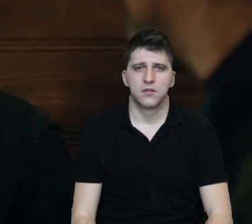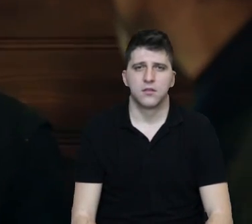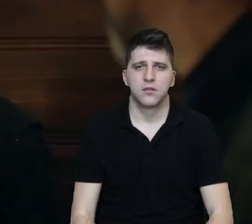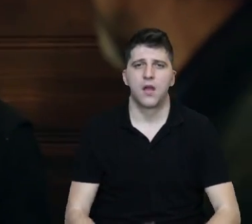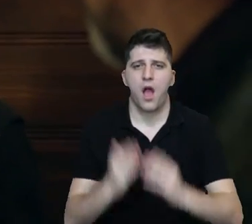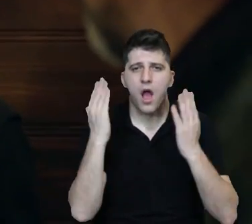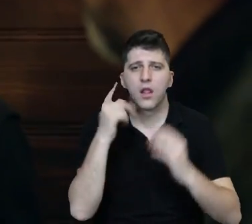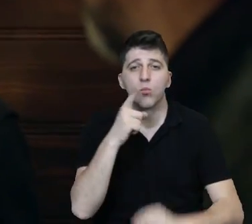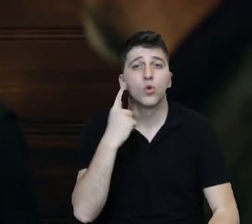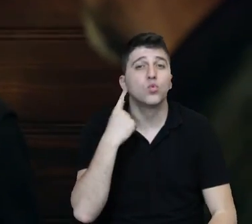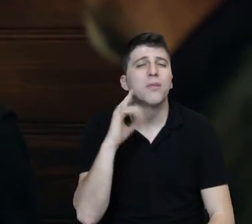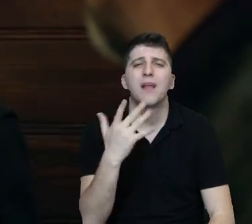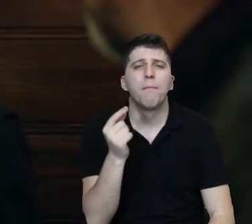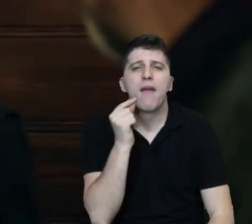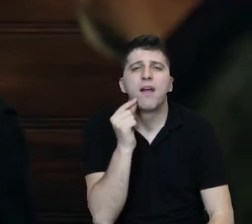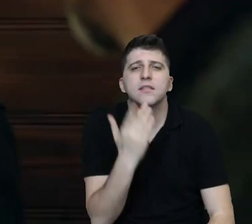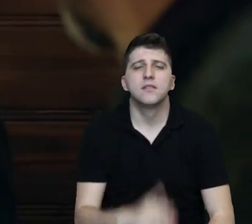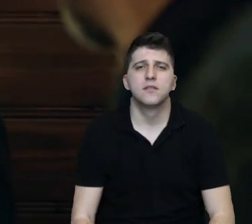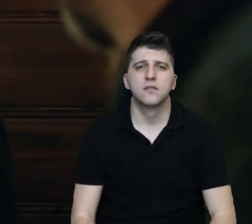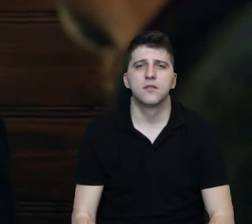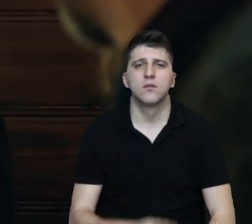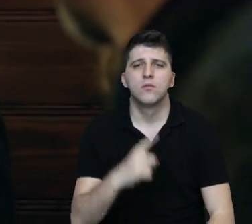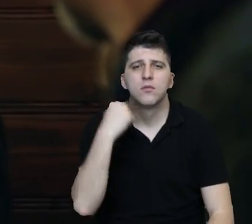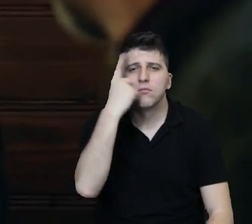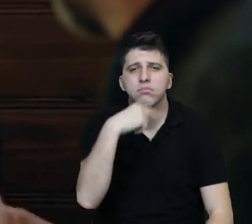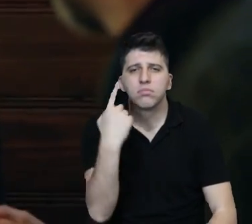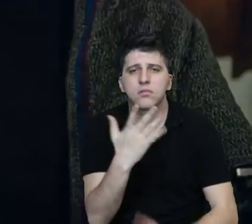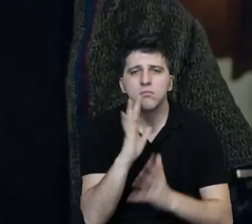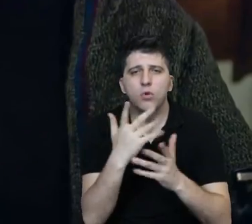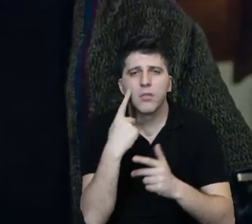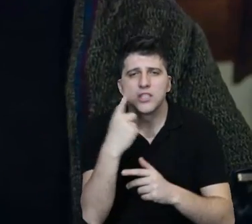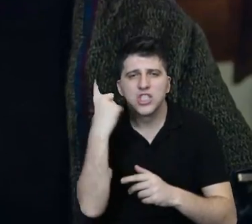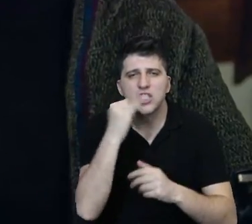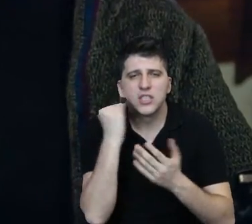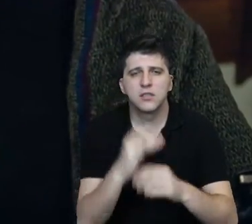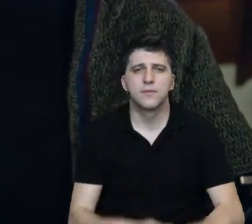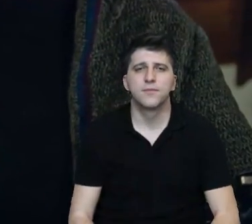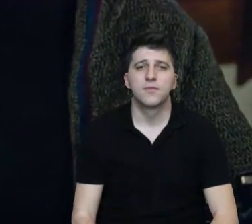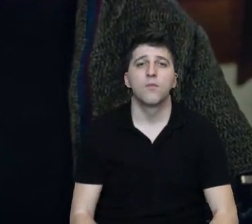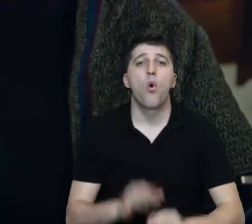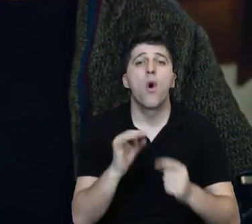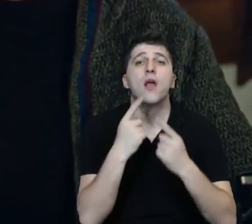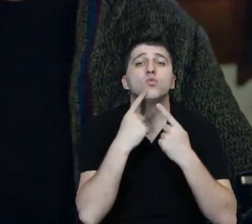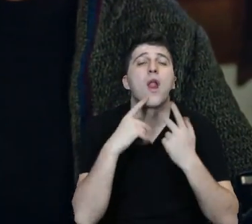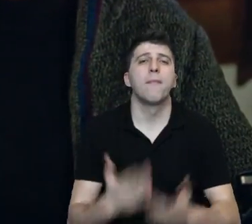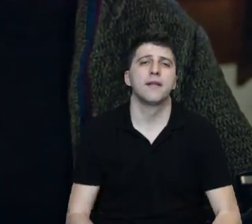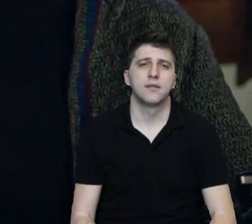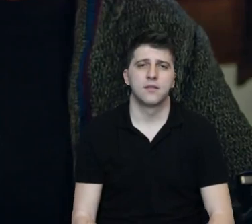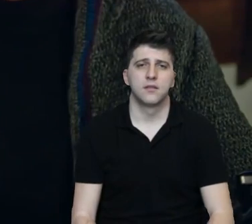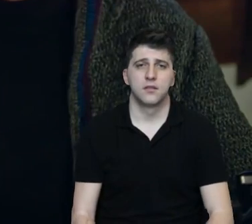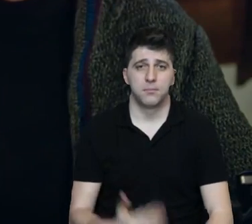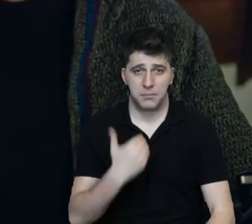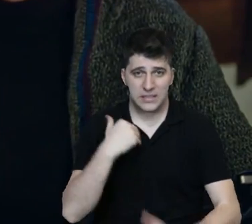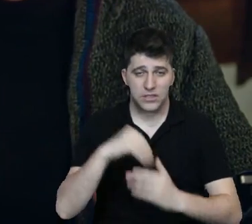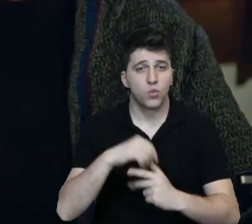Allah buna duyurmasın ne beyefendisi. Bildiğin meczup bu ya, meczup. Öyle söylemeyin.